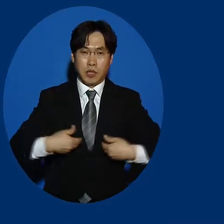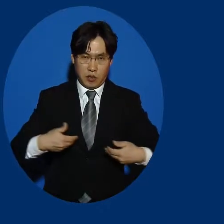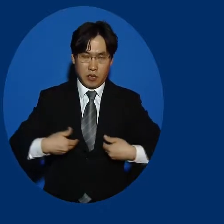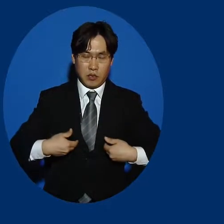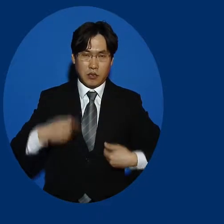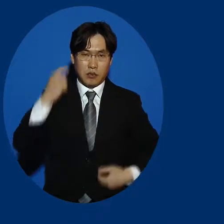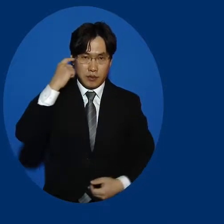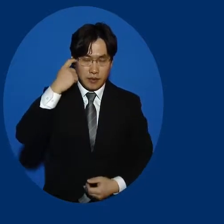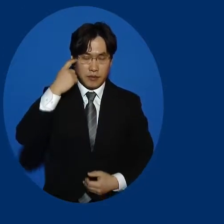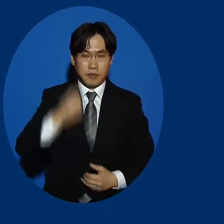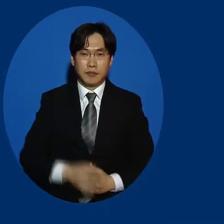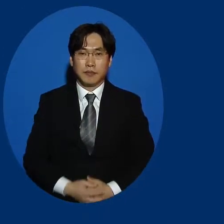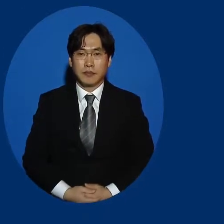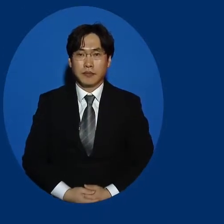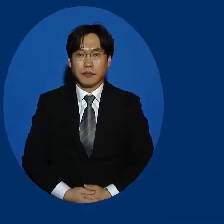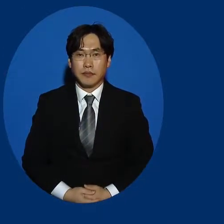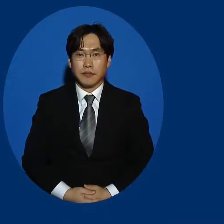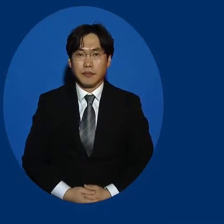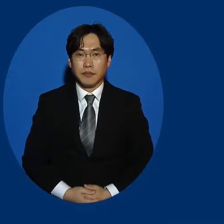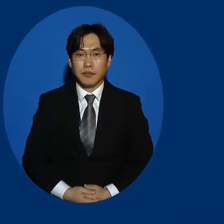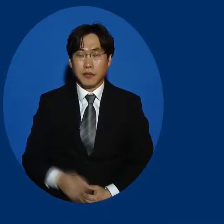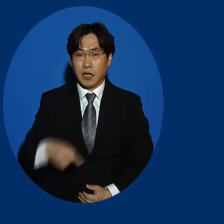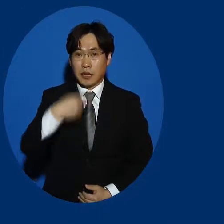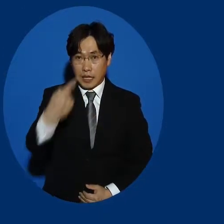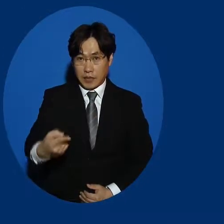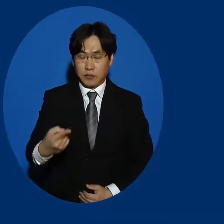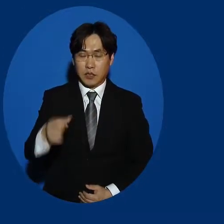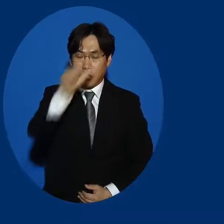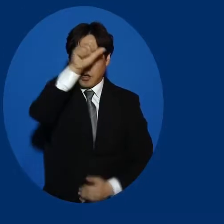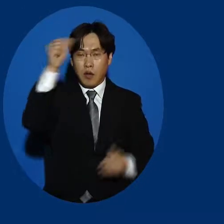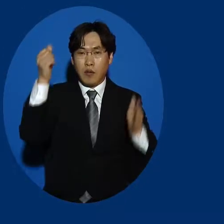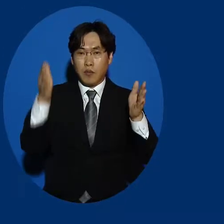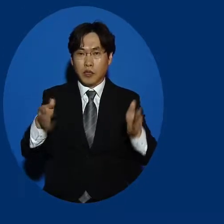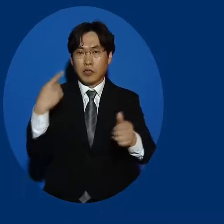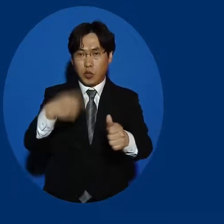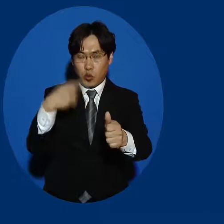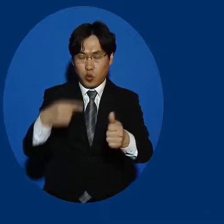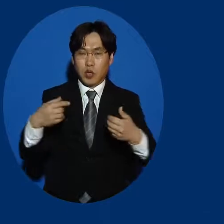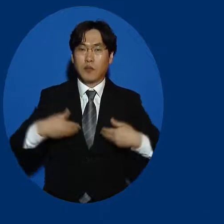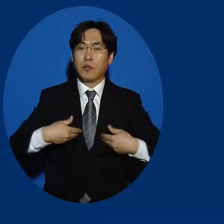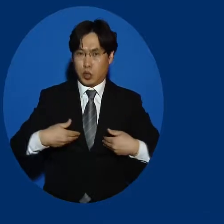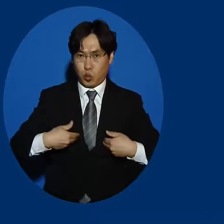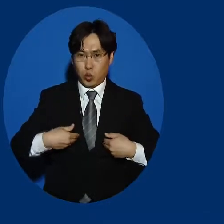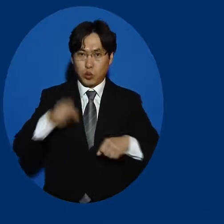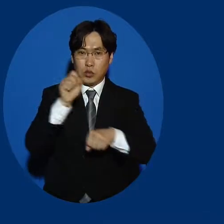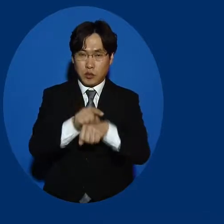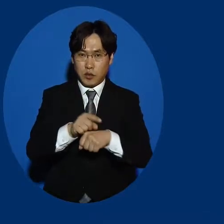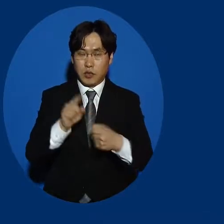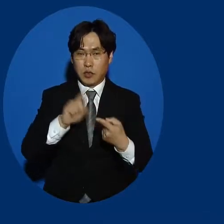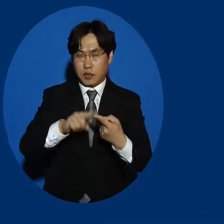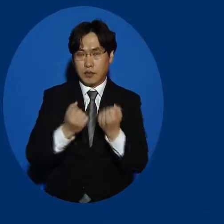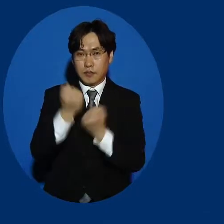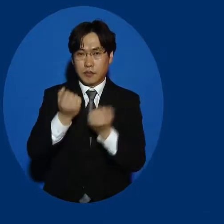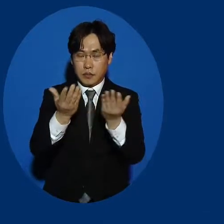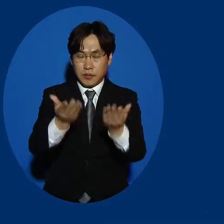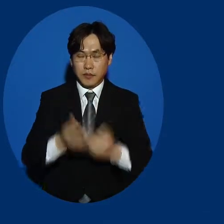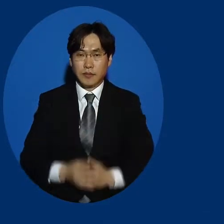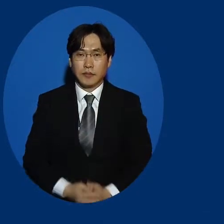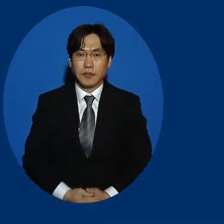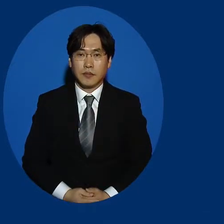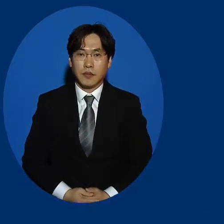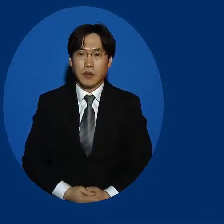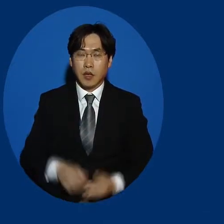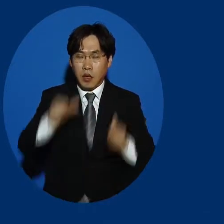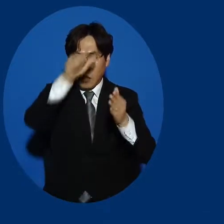것입니다. 자, 다음으로 장애인 평생교육의 필요성에 대해서 말씀드리려고 합니다.